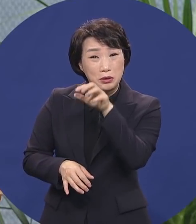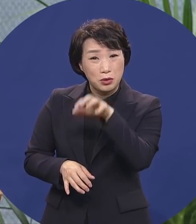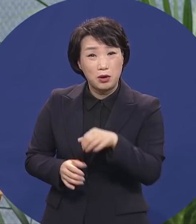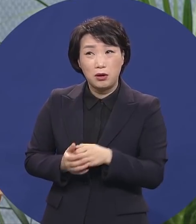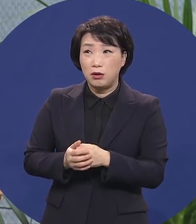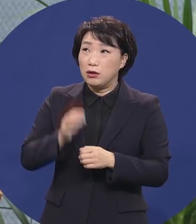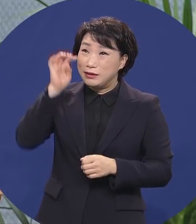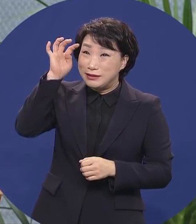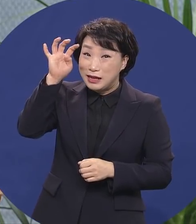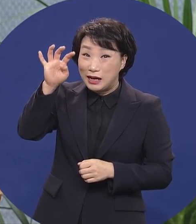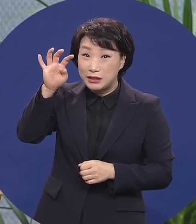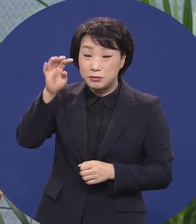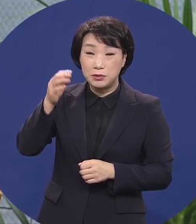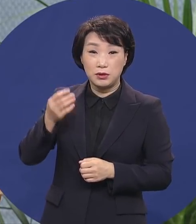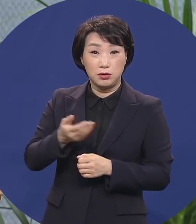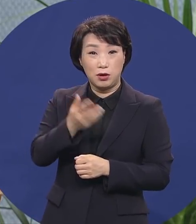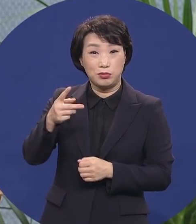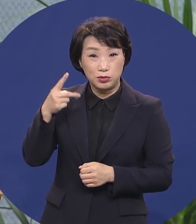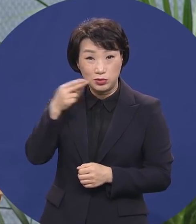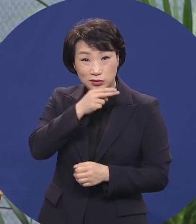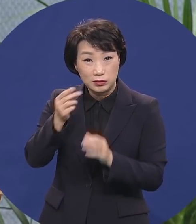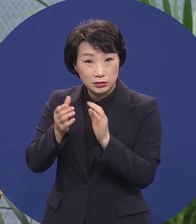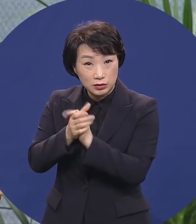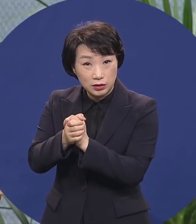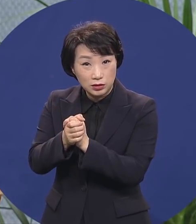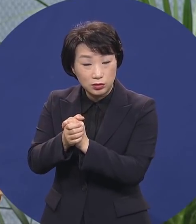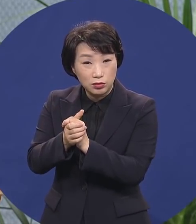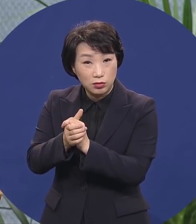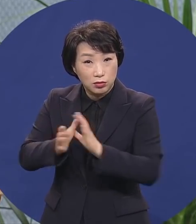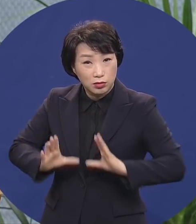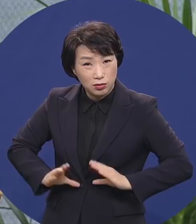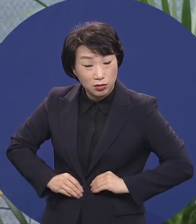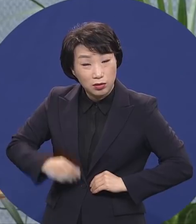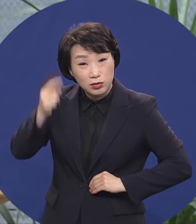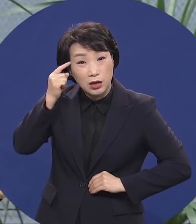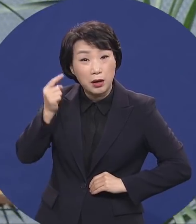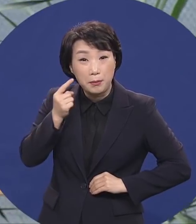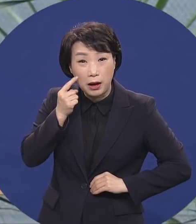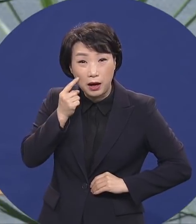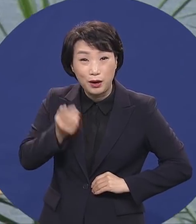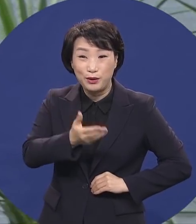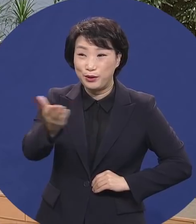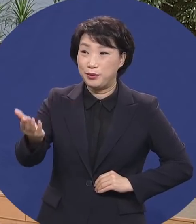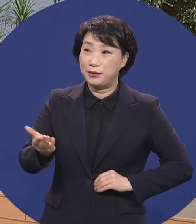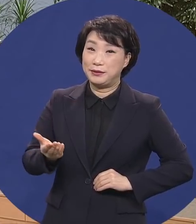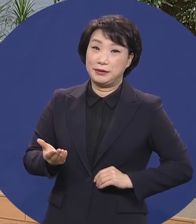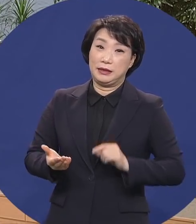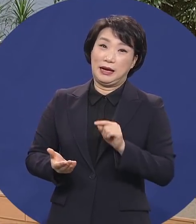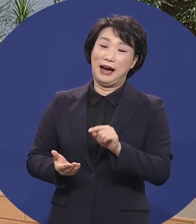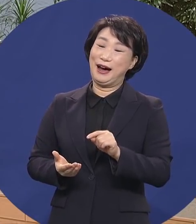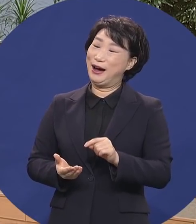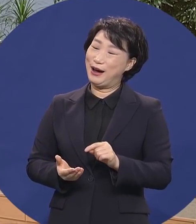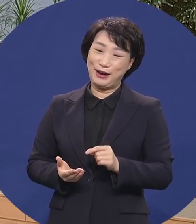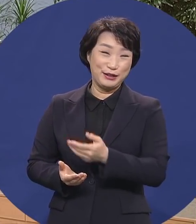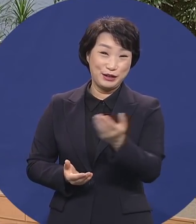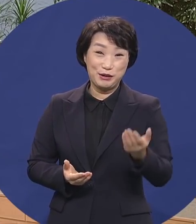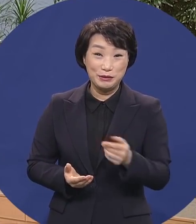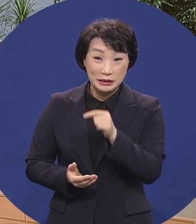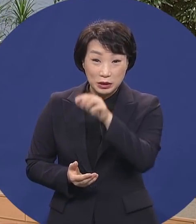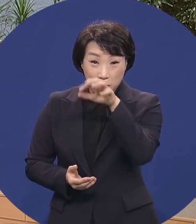광야에서 40일을 줄이고 굶주렸다고 하는 말은 유대